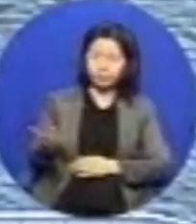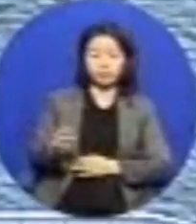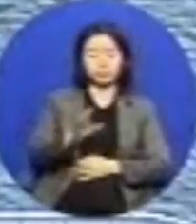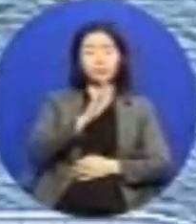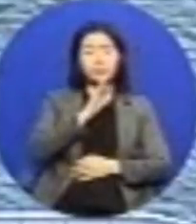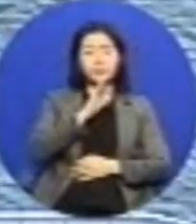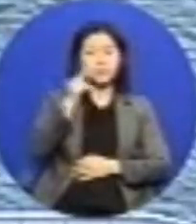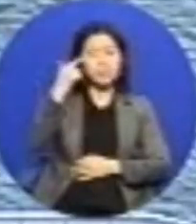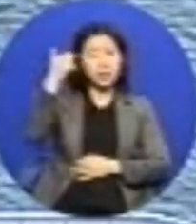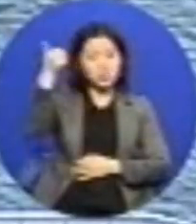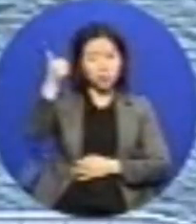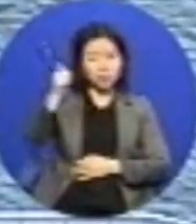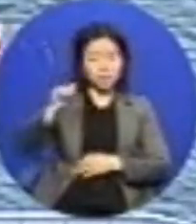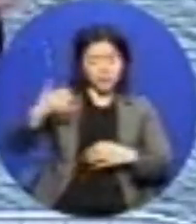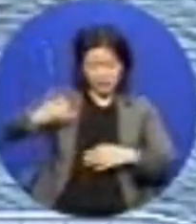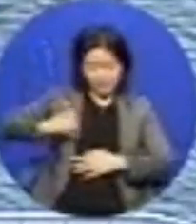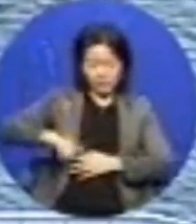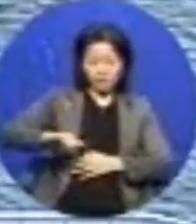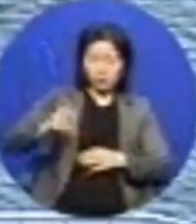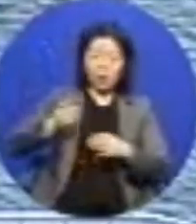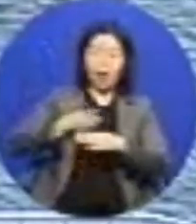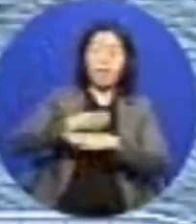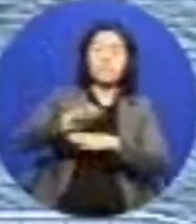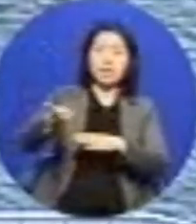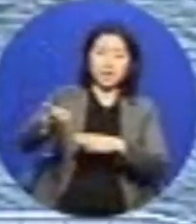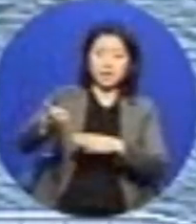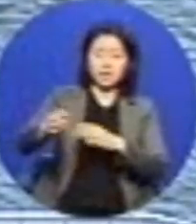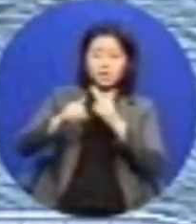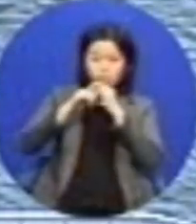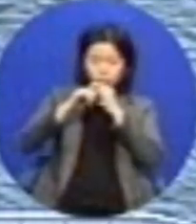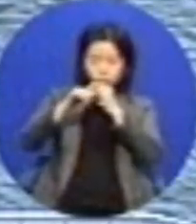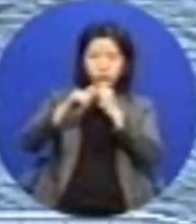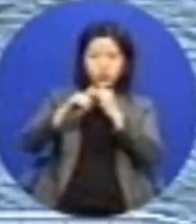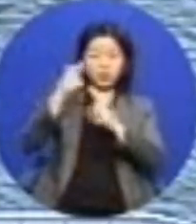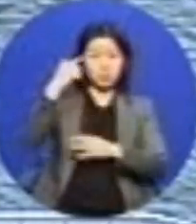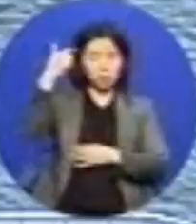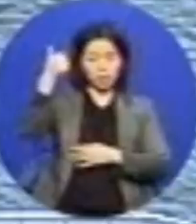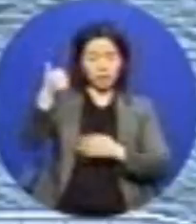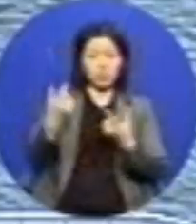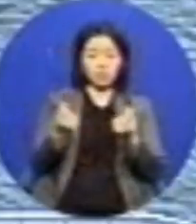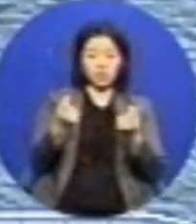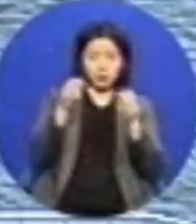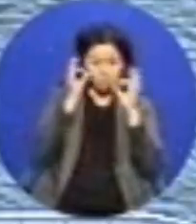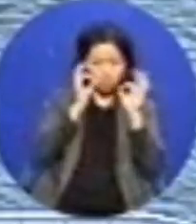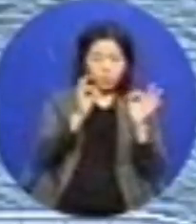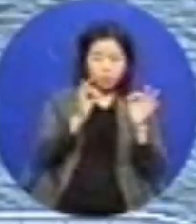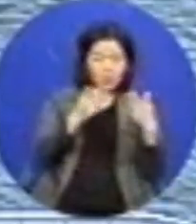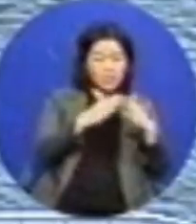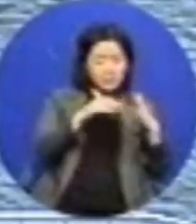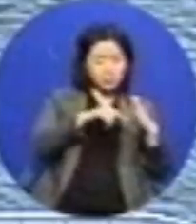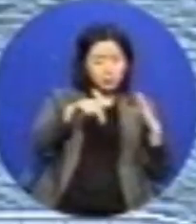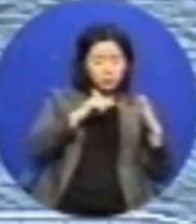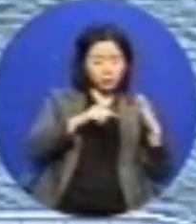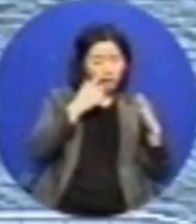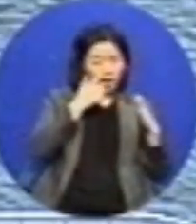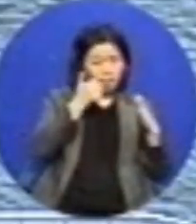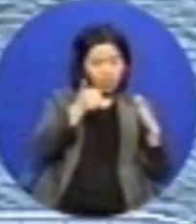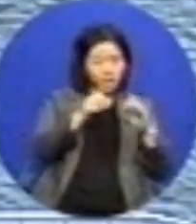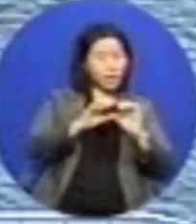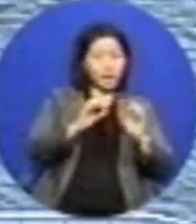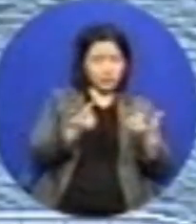중에도 바깥에서는 훌륭한 목사 처럼 보여도 집에서 보는 아버지로서 는 그렇지가 못해서